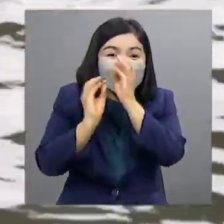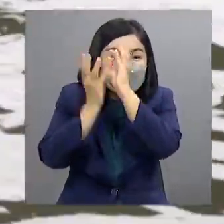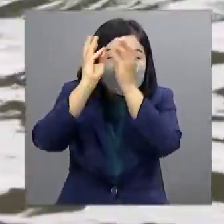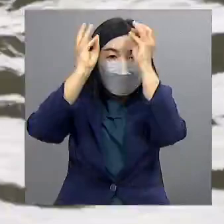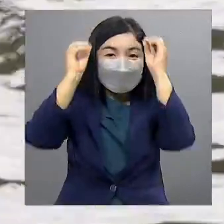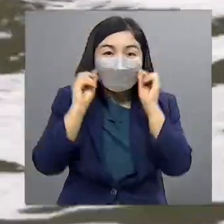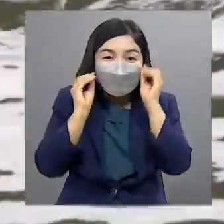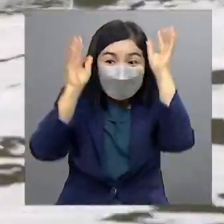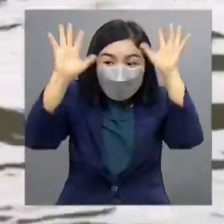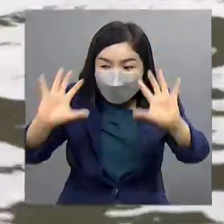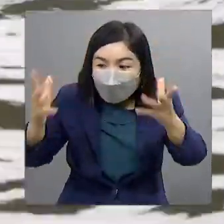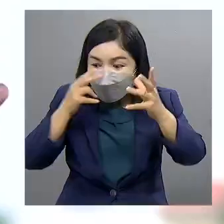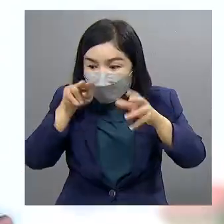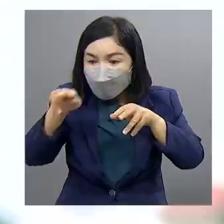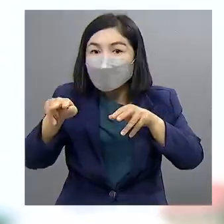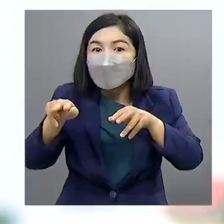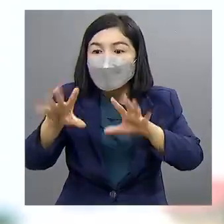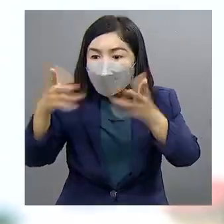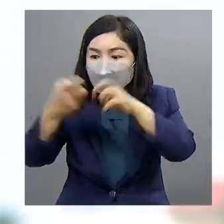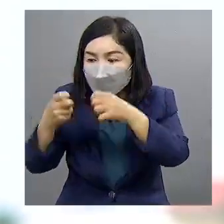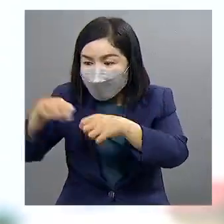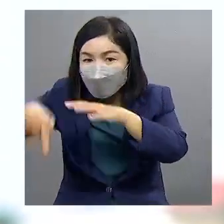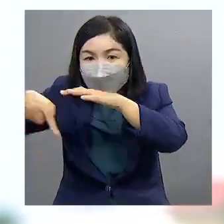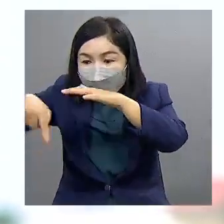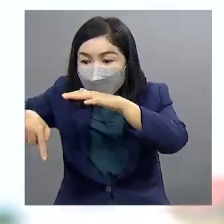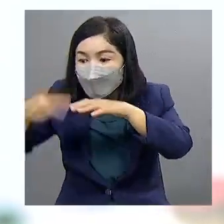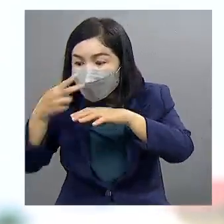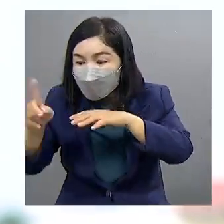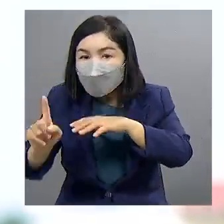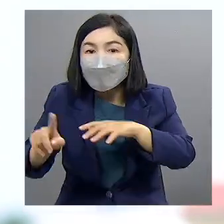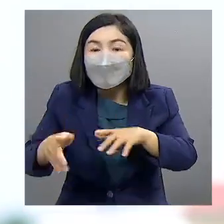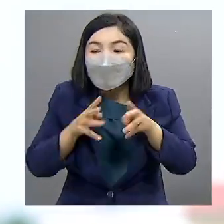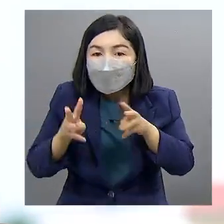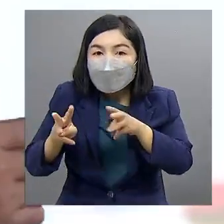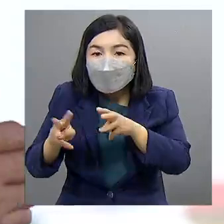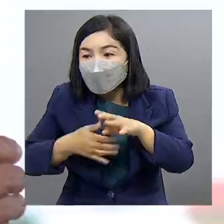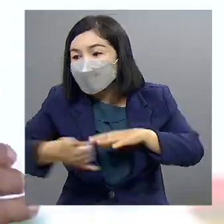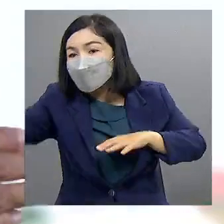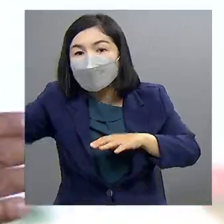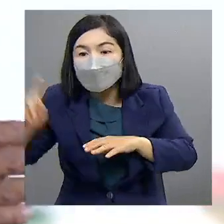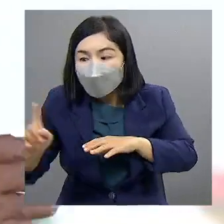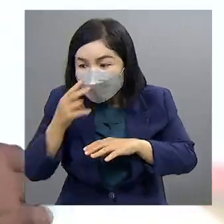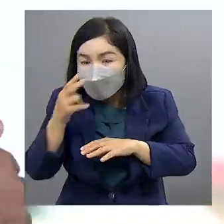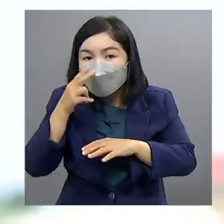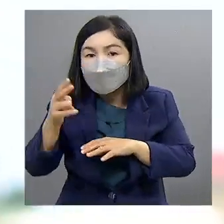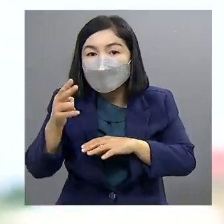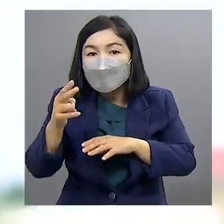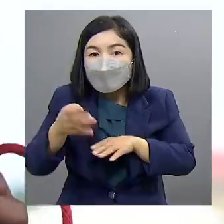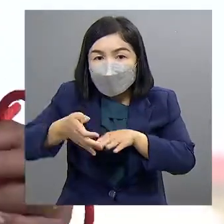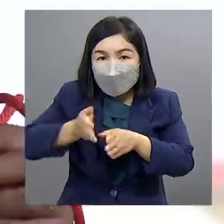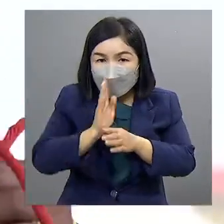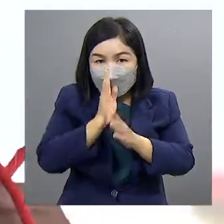จะรู้ว่าไอ้เพื่อนมีปัญหาหรือเปล่าหรือยังไงไปโผล่ตรงไหนหลุดอยู่ตรงไหนนะครับหรือว่าบิดเบี้ยวแถวไม่ต